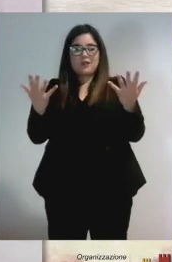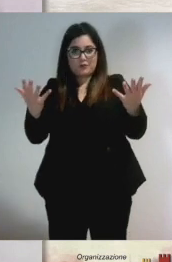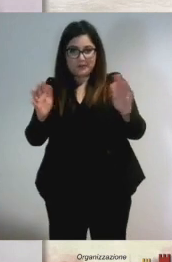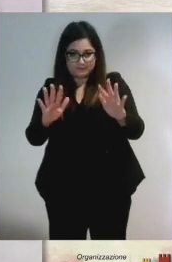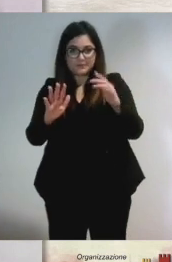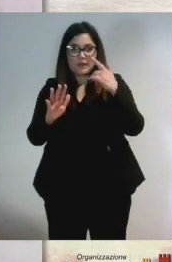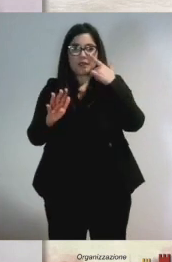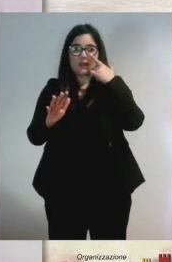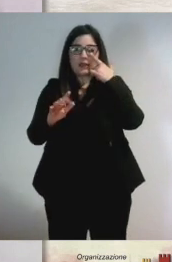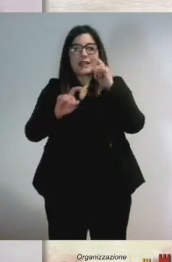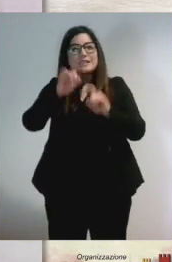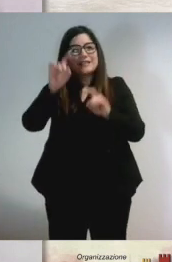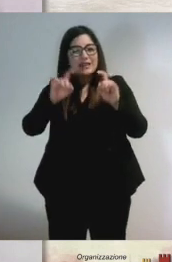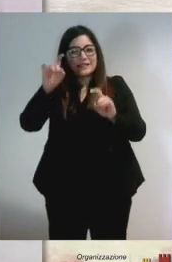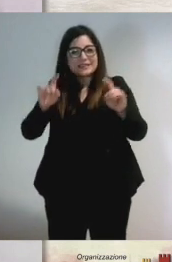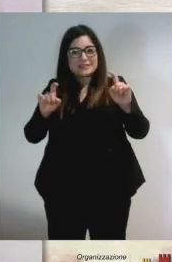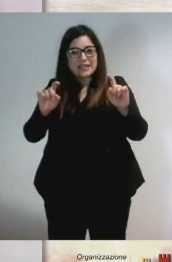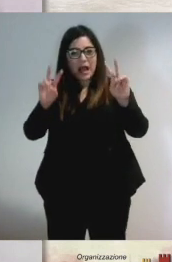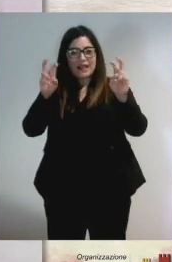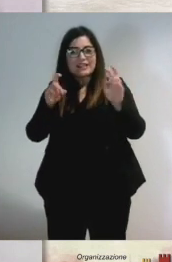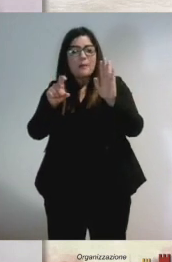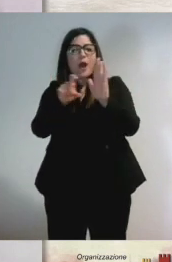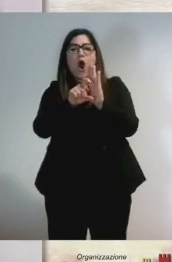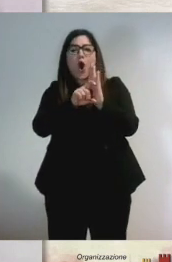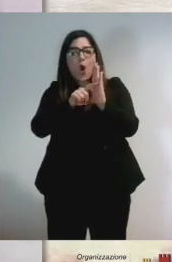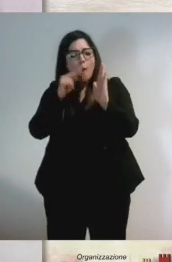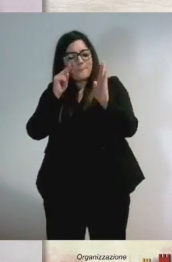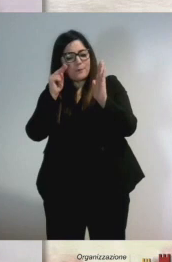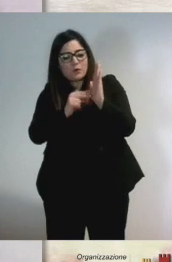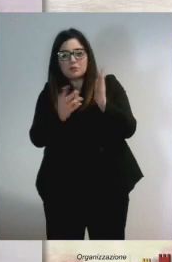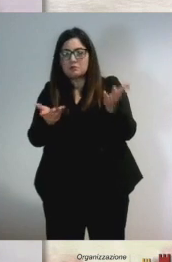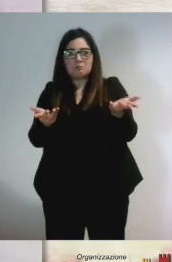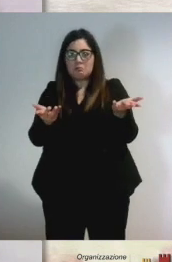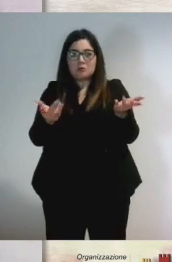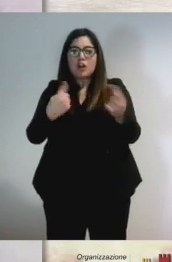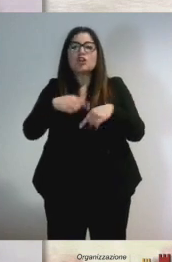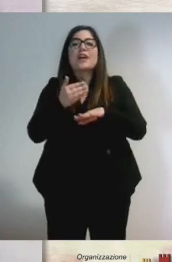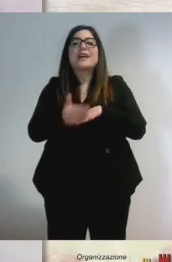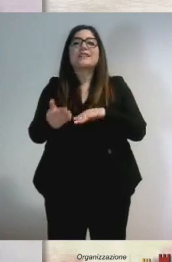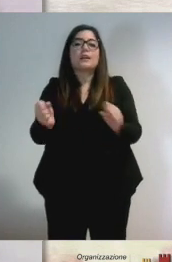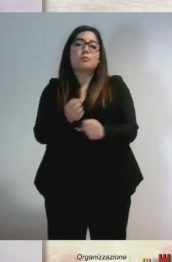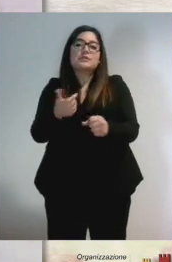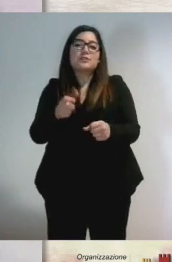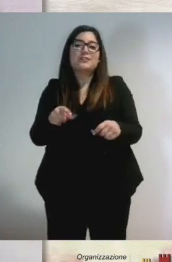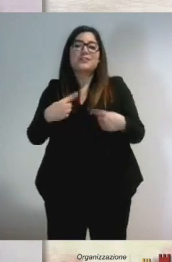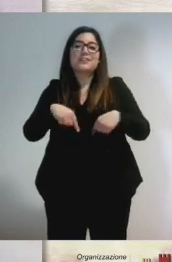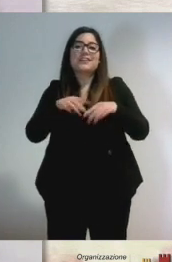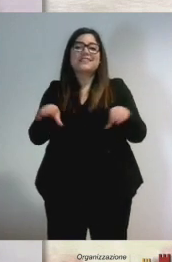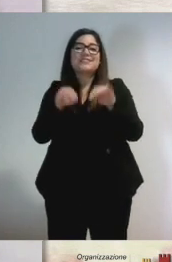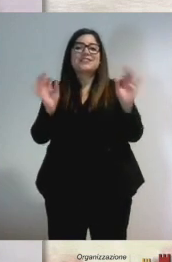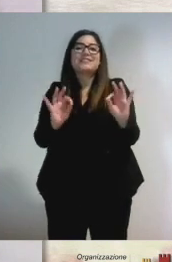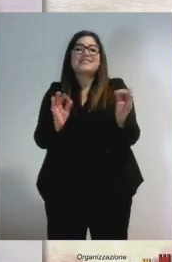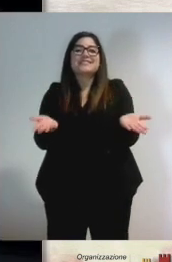statistica sui comuni in particolare non si può dire che siamo in ritardo perché non abbiamo ancora cominciato nel senso che ci